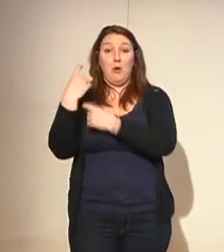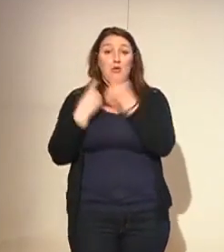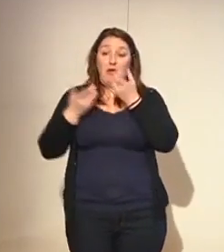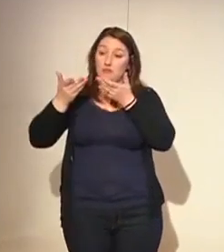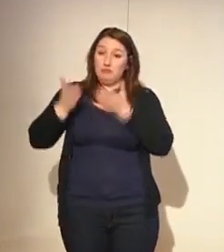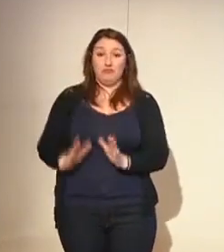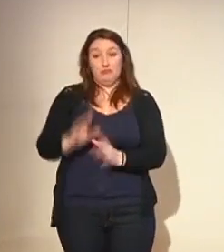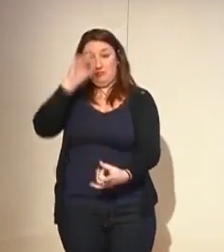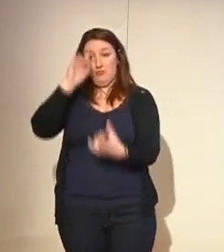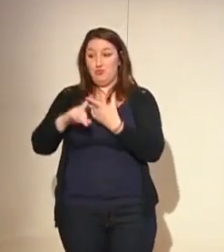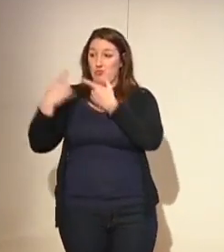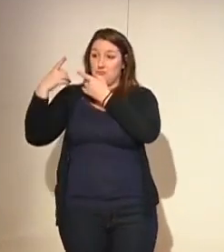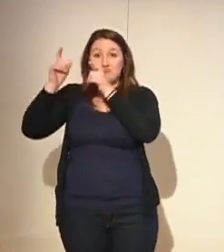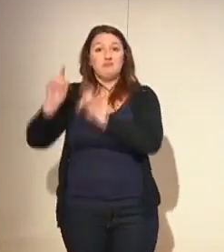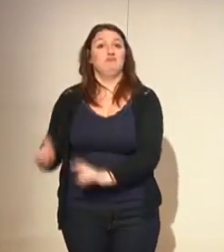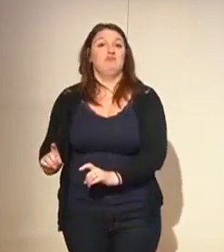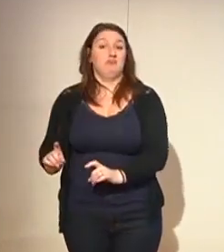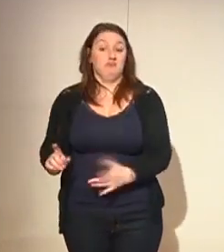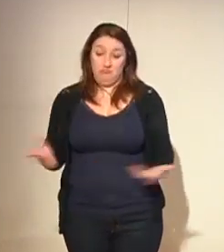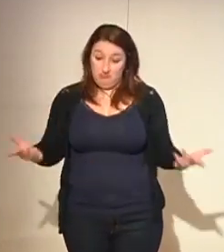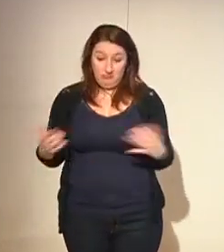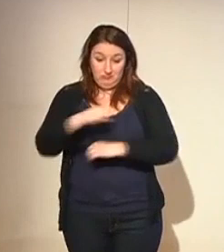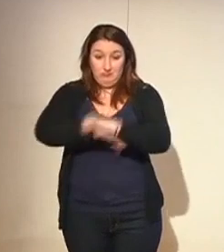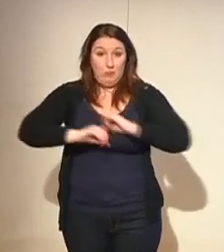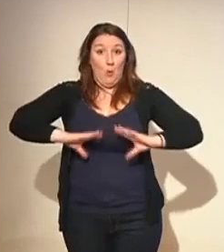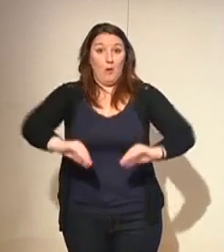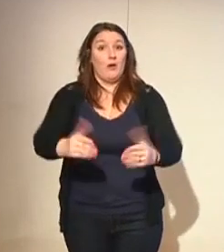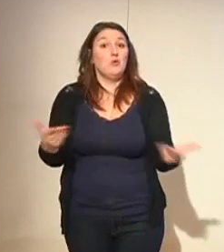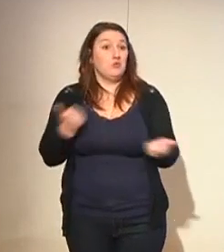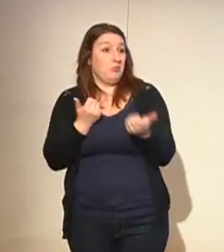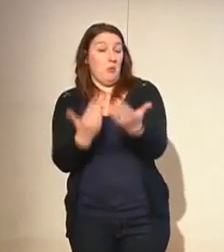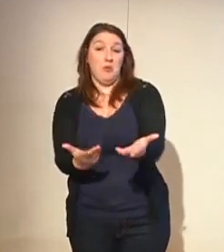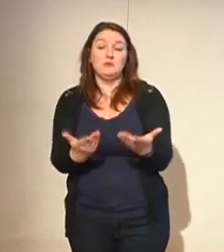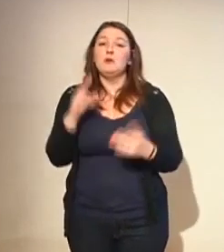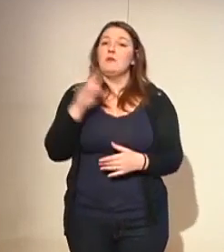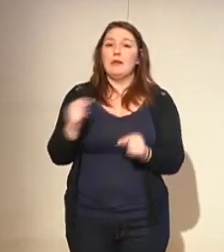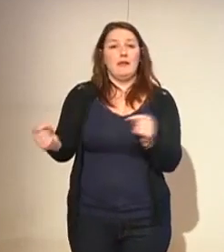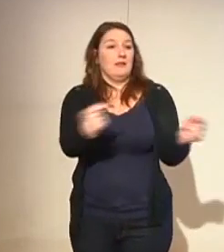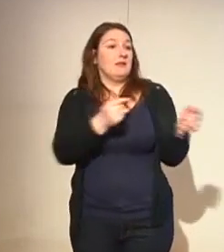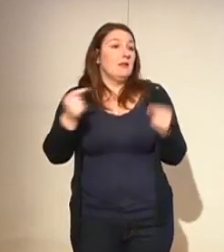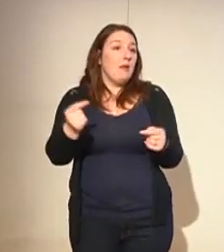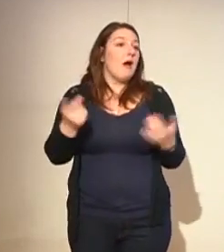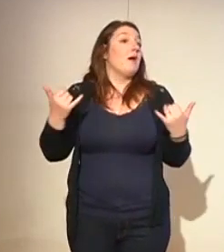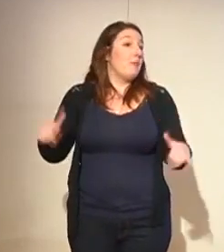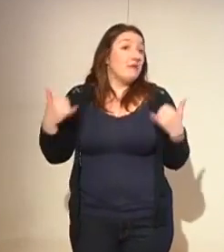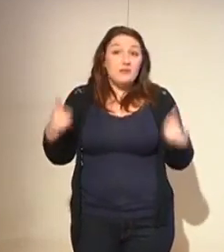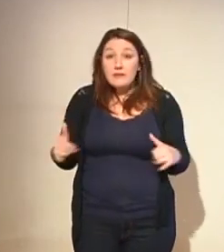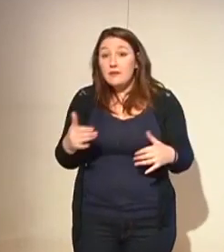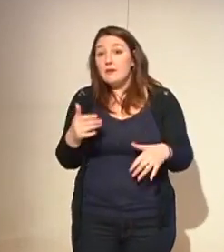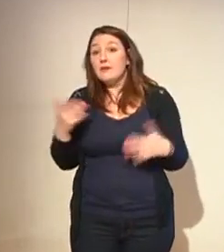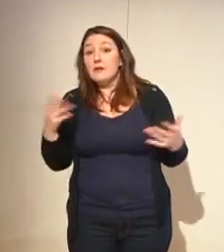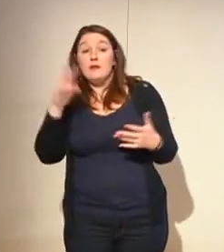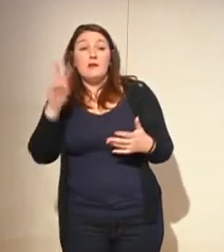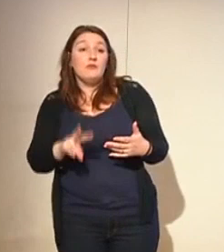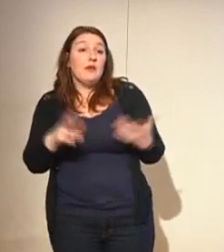cette augmentation ce que nous faisons il reste dans ce débat toujours est-ce que on met au à